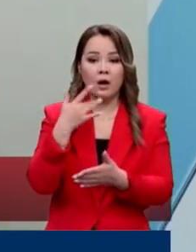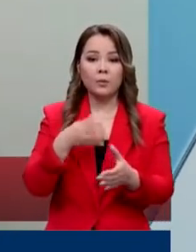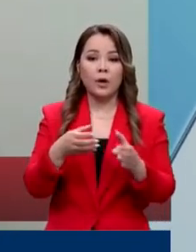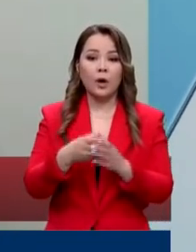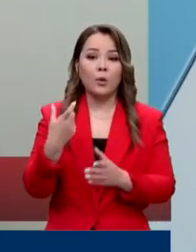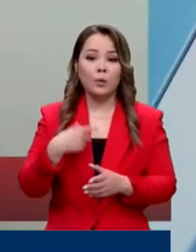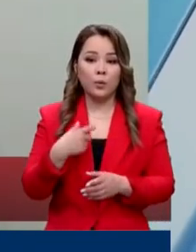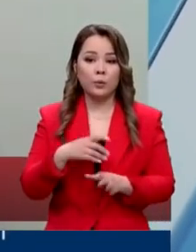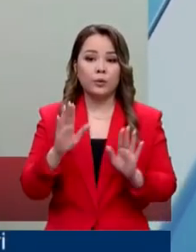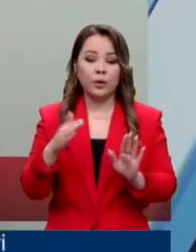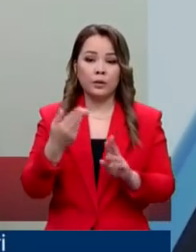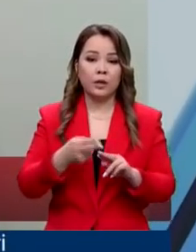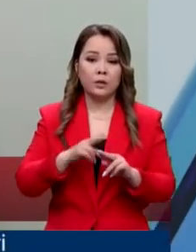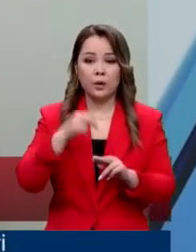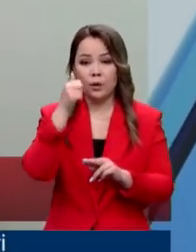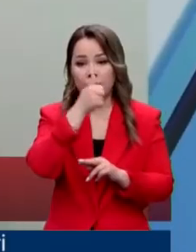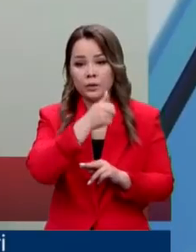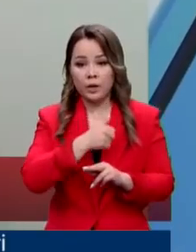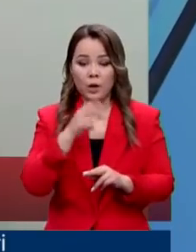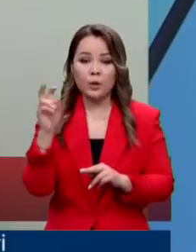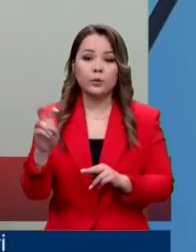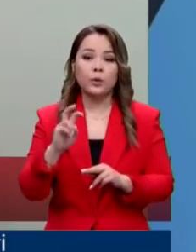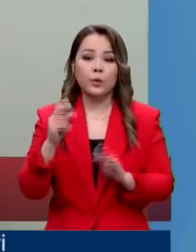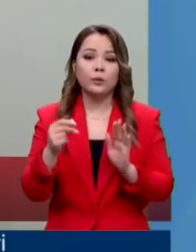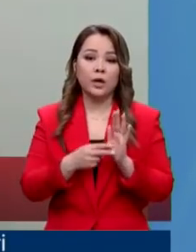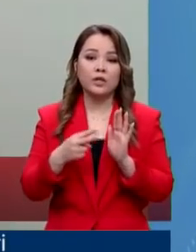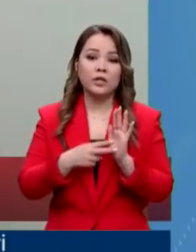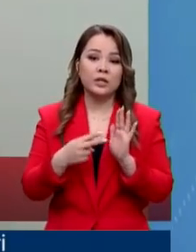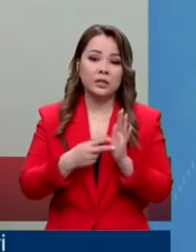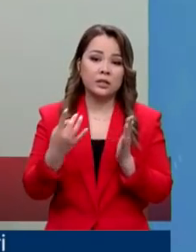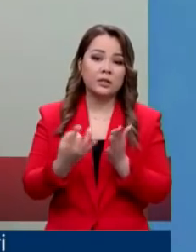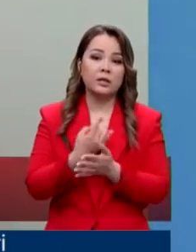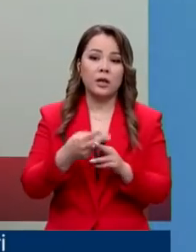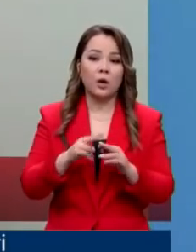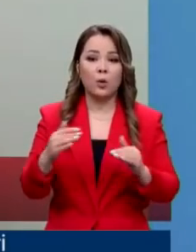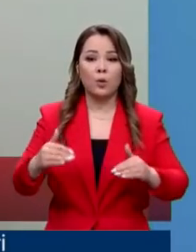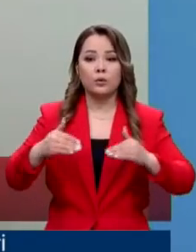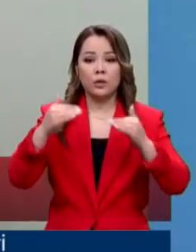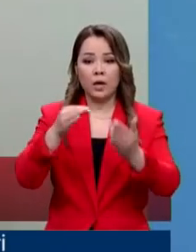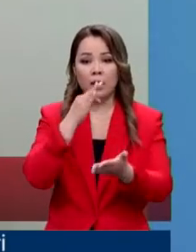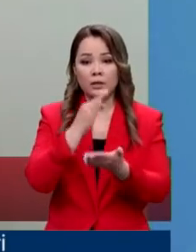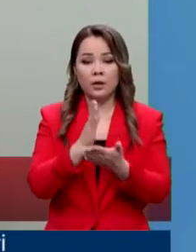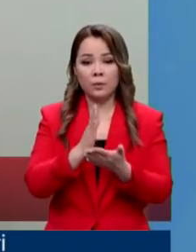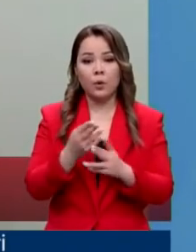өзі биылдыққа осы жылға доллардың құнын 7 мәрте өсіреміз деп отыр. Онда